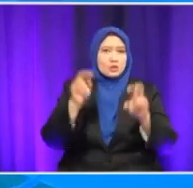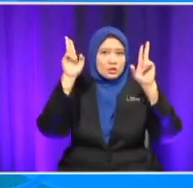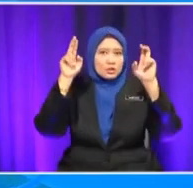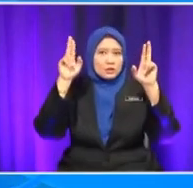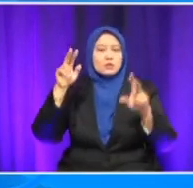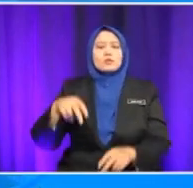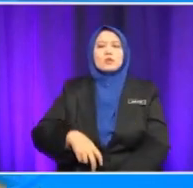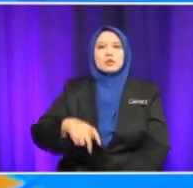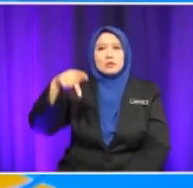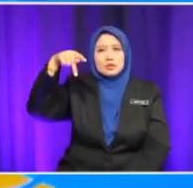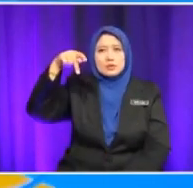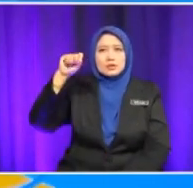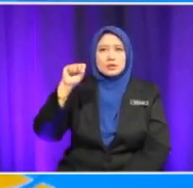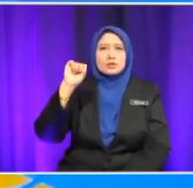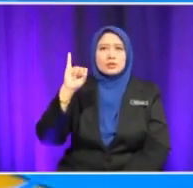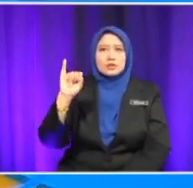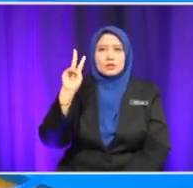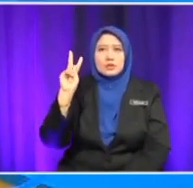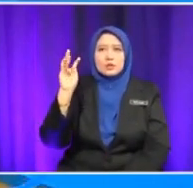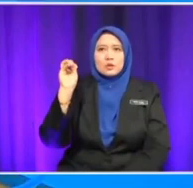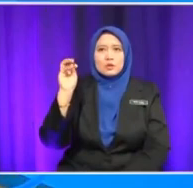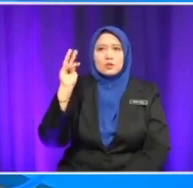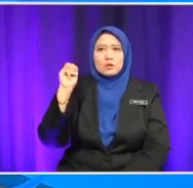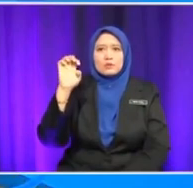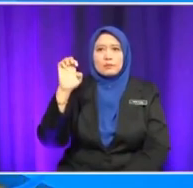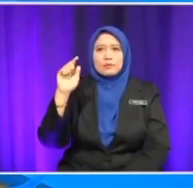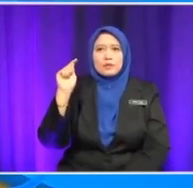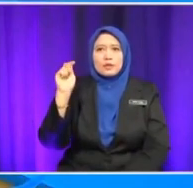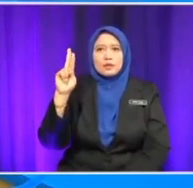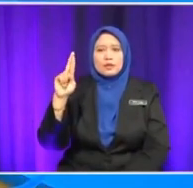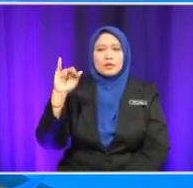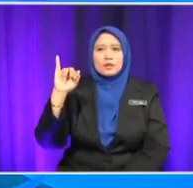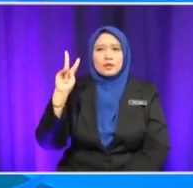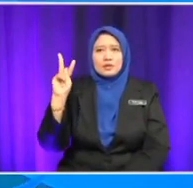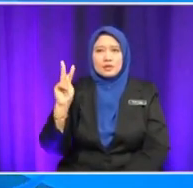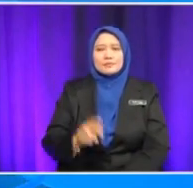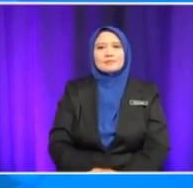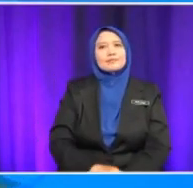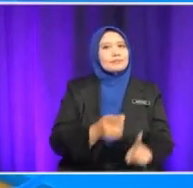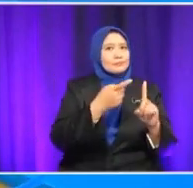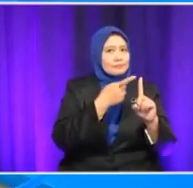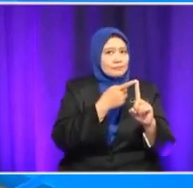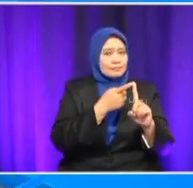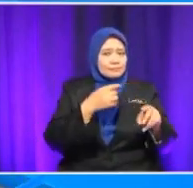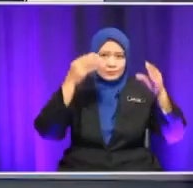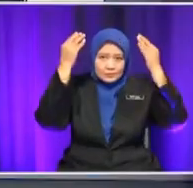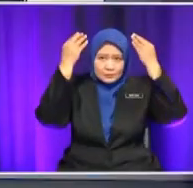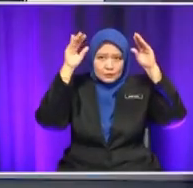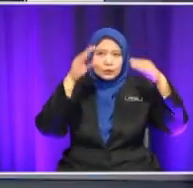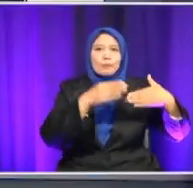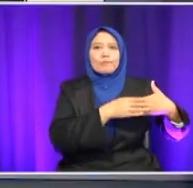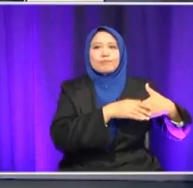bersama Saya adalah ketua Guru bimbingan dan konseling Taman Tasik Ampang selango Apa